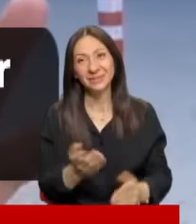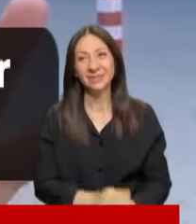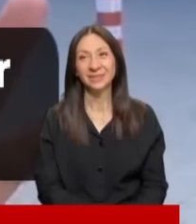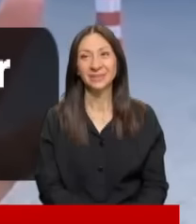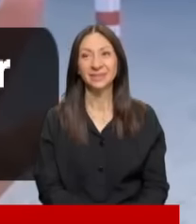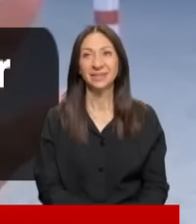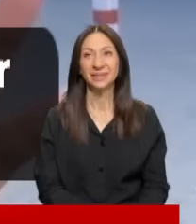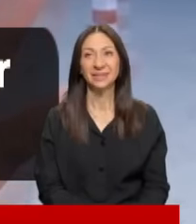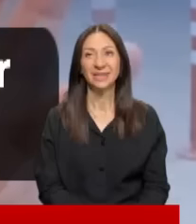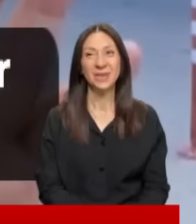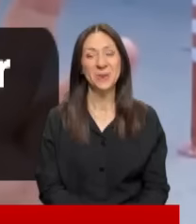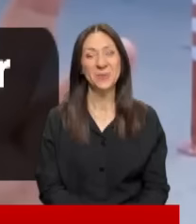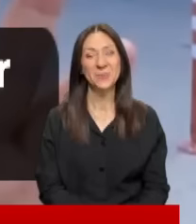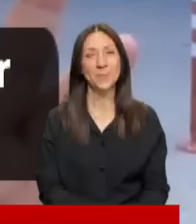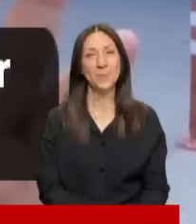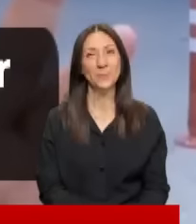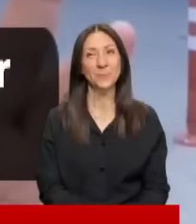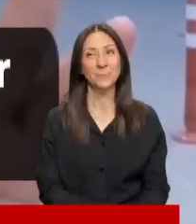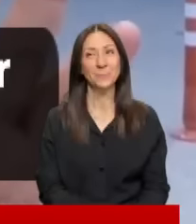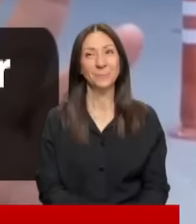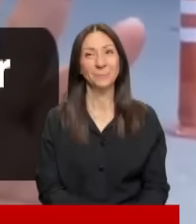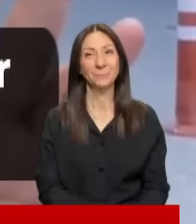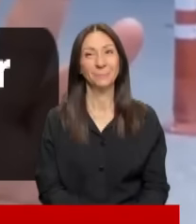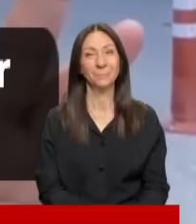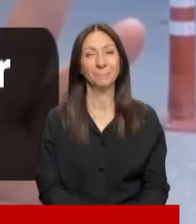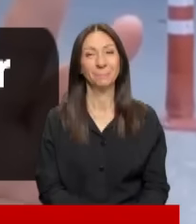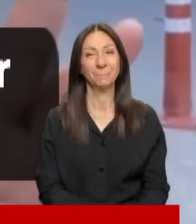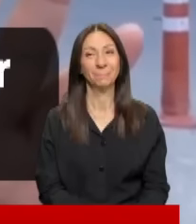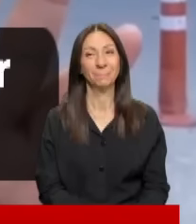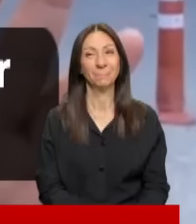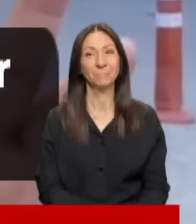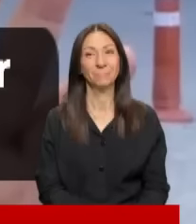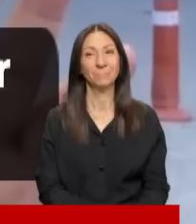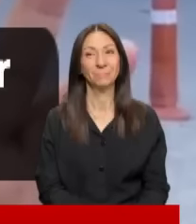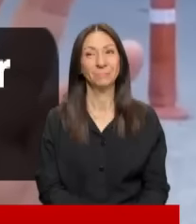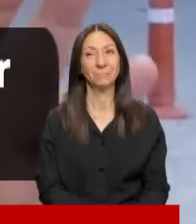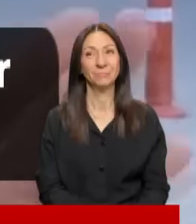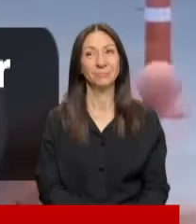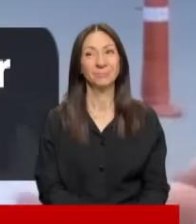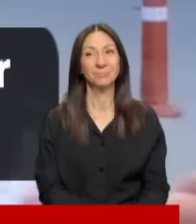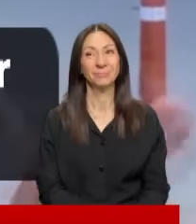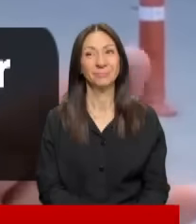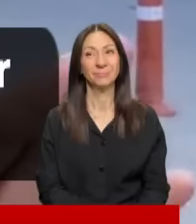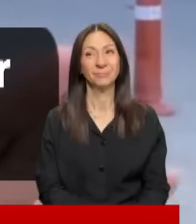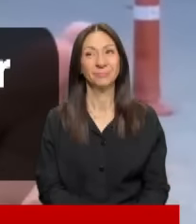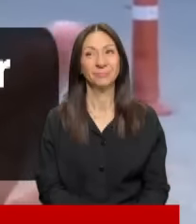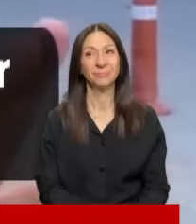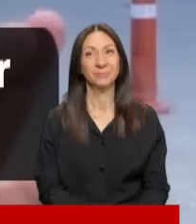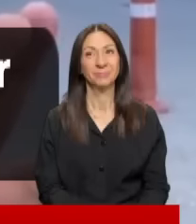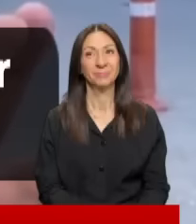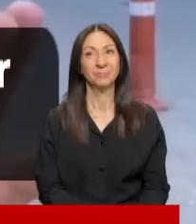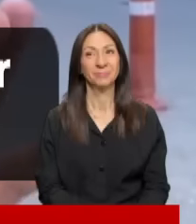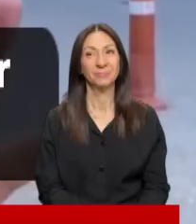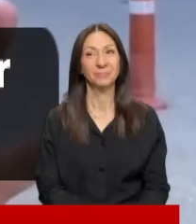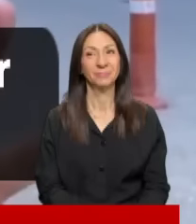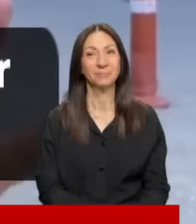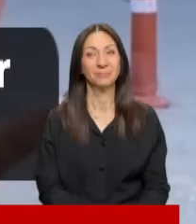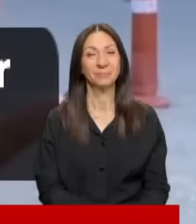Kasap yanlışlıkla beni kesti. Kurbanı yatırdı, tekbir getirirken, şuradan kes derken parmağımı